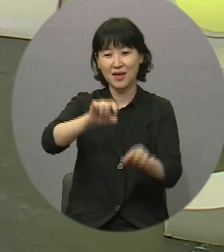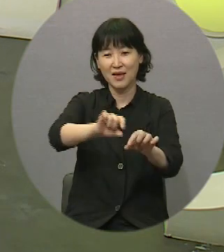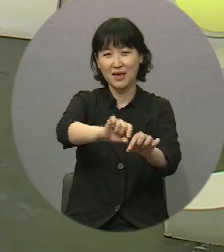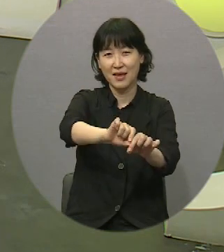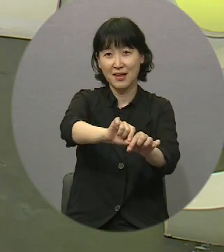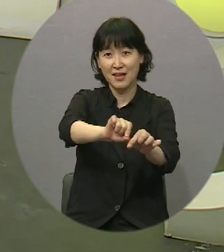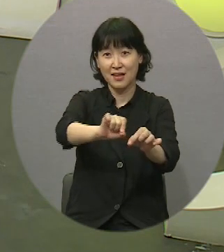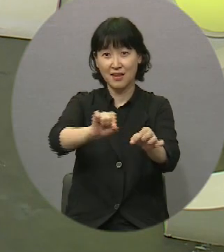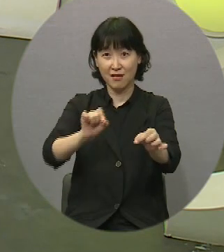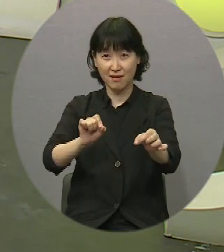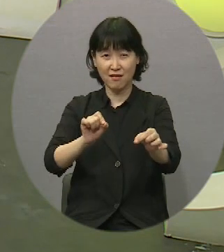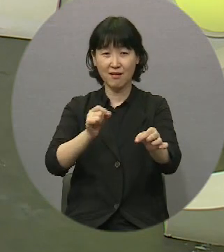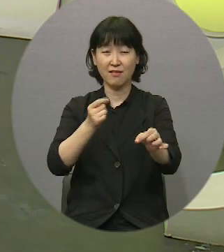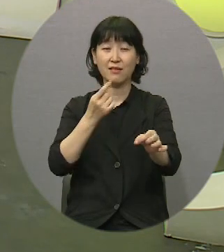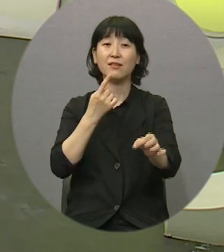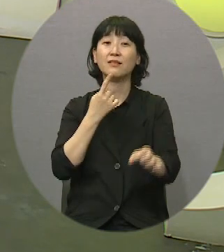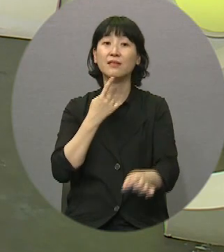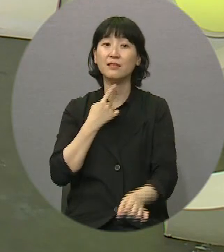꺾었더니